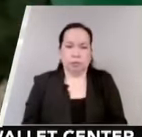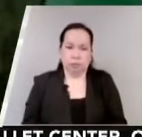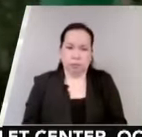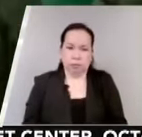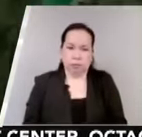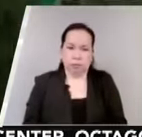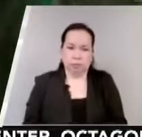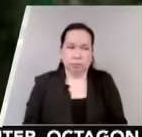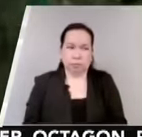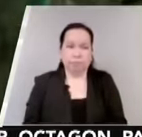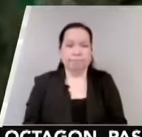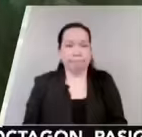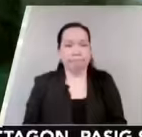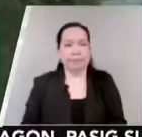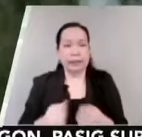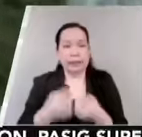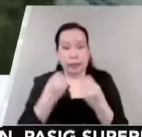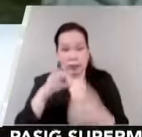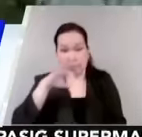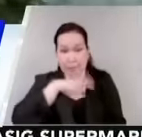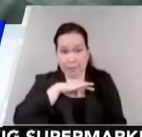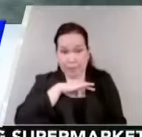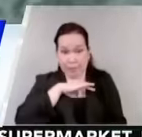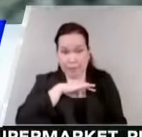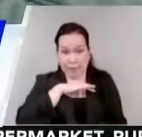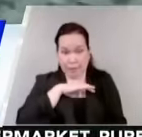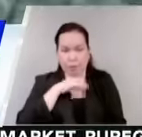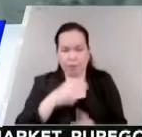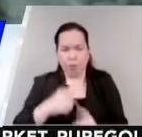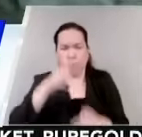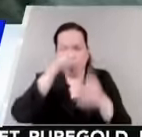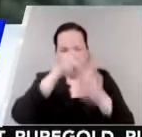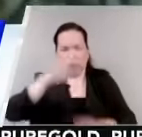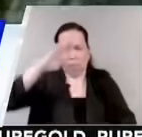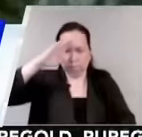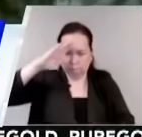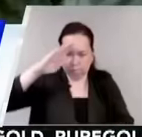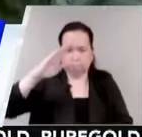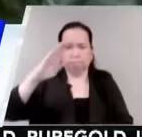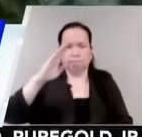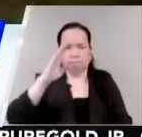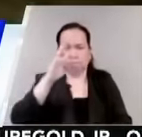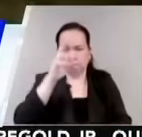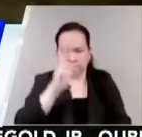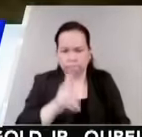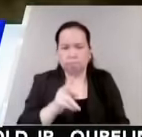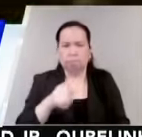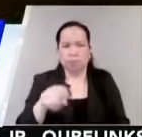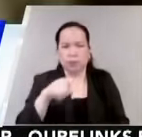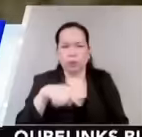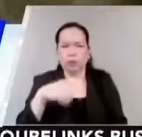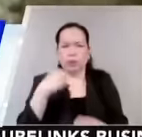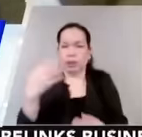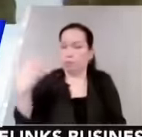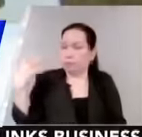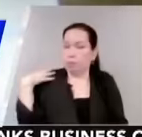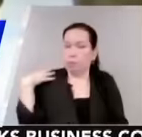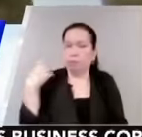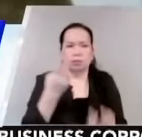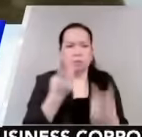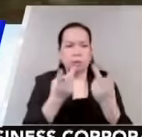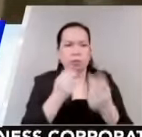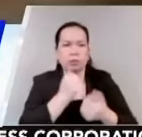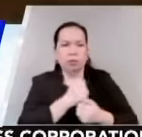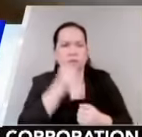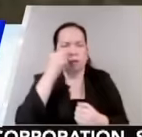Kalakip ng medalya. Isang pagpupugay ang iginawad ni AFP Chief of Staff Romeo Bronner Jr. sa mga sundalong nasugatan ang bugahan